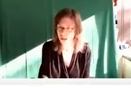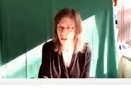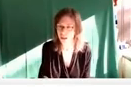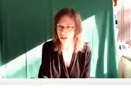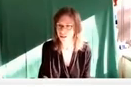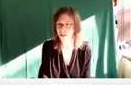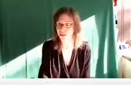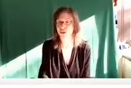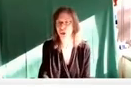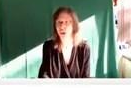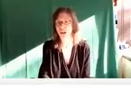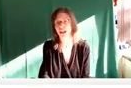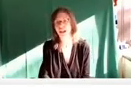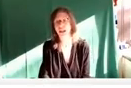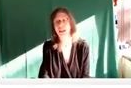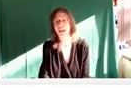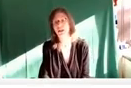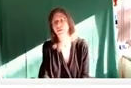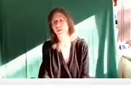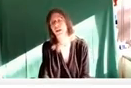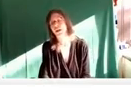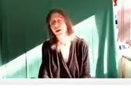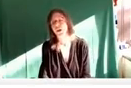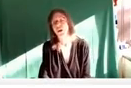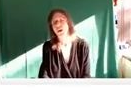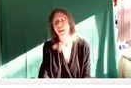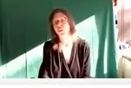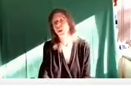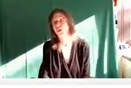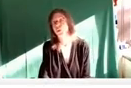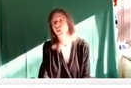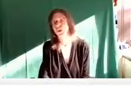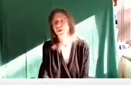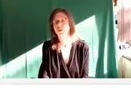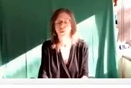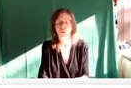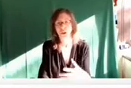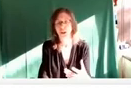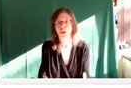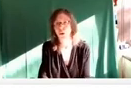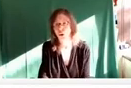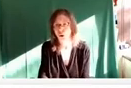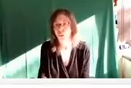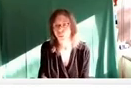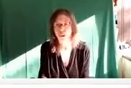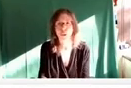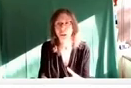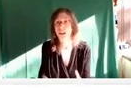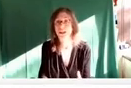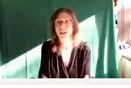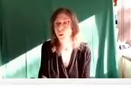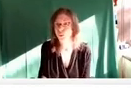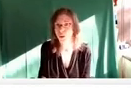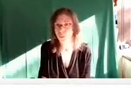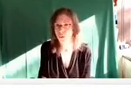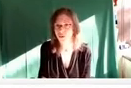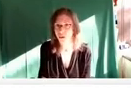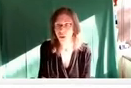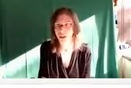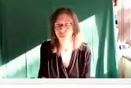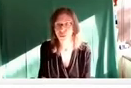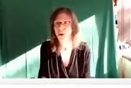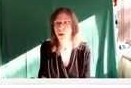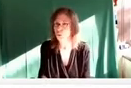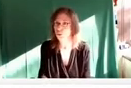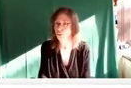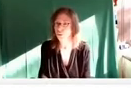scandales en sciences sociales, en qualitatif, en termes de résultats, là, comme tout ce qui est postmodernisme que vous avez